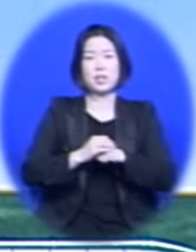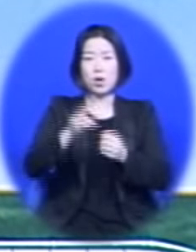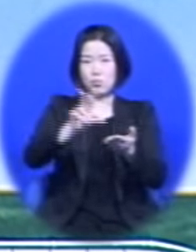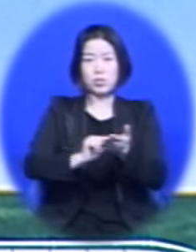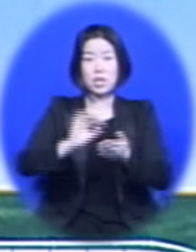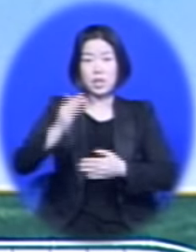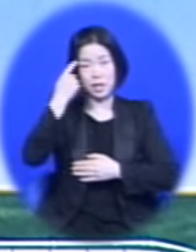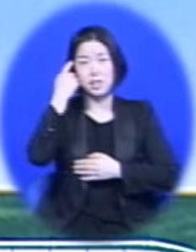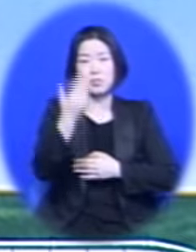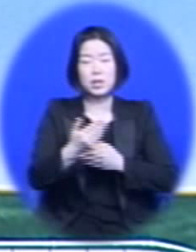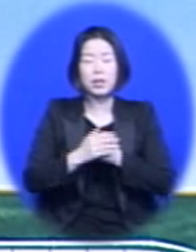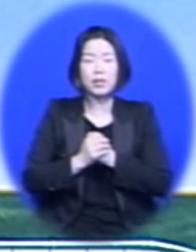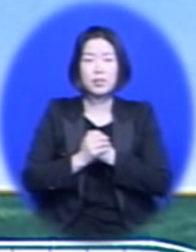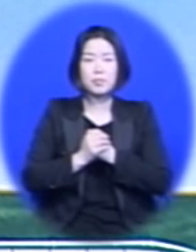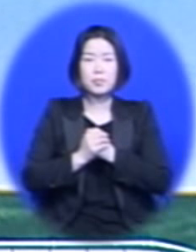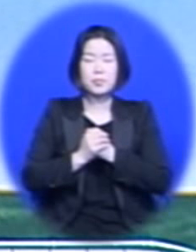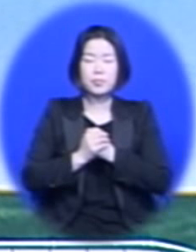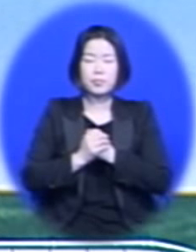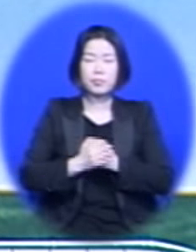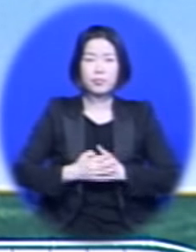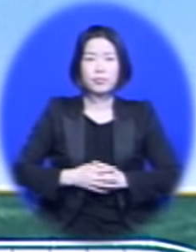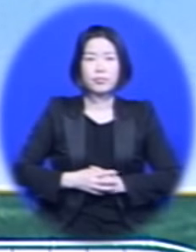문제가 되겠습니까?